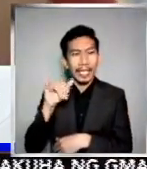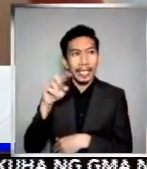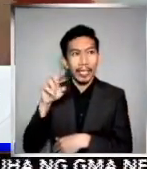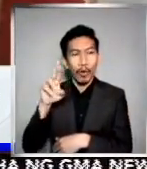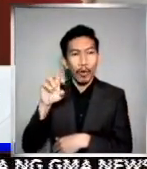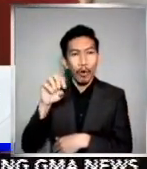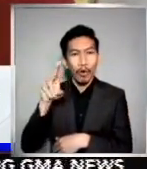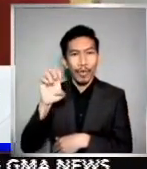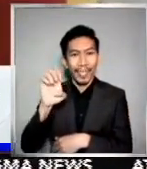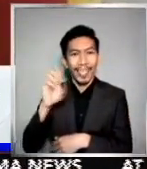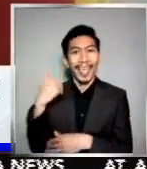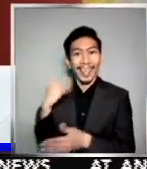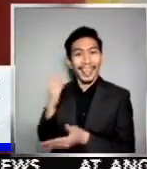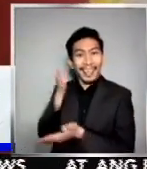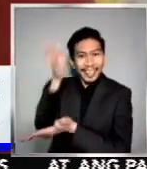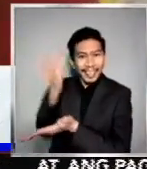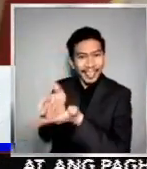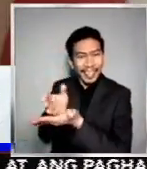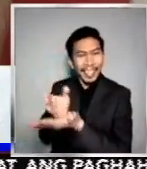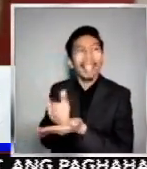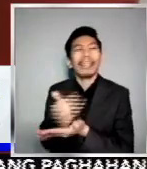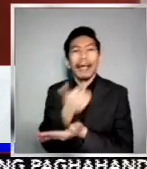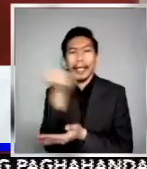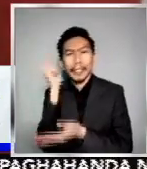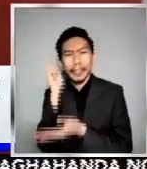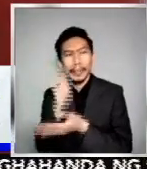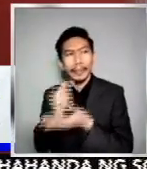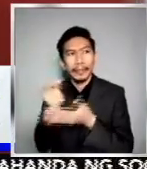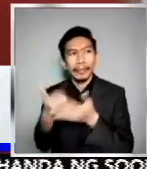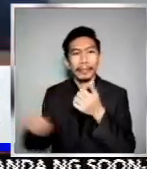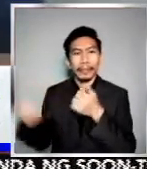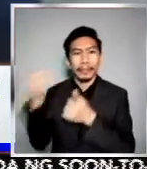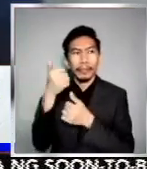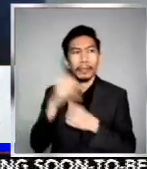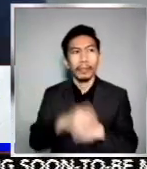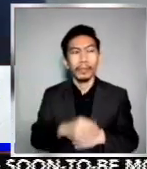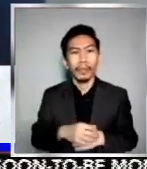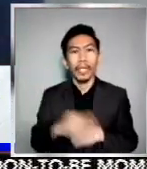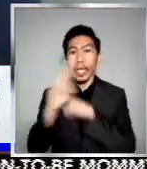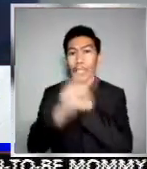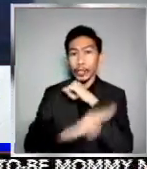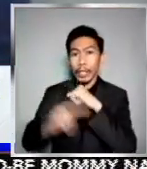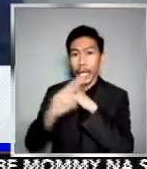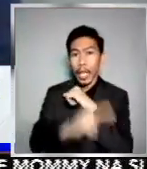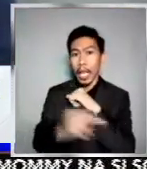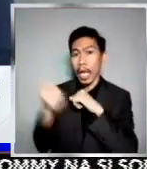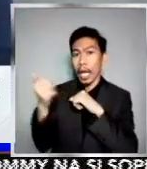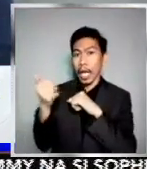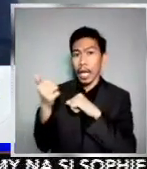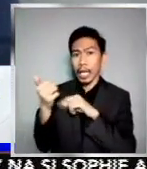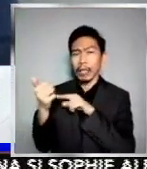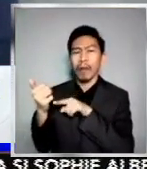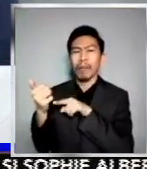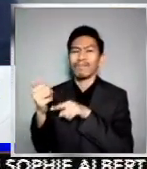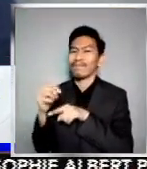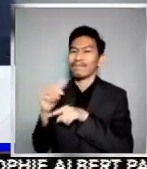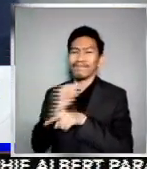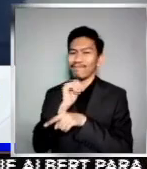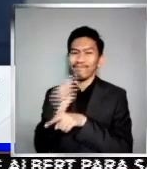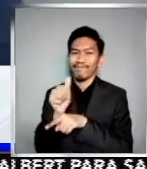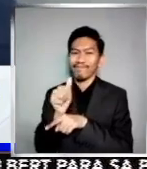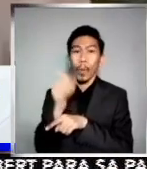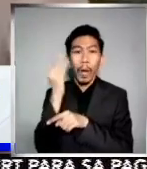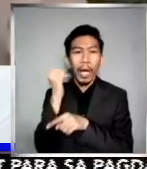Si DOH 7 Regional Director Jaime Bernadas hindi nagpabakuna dahil 63 years old na siya. Dumalo rin